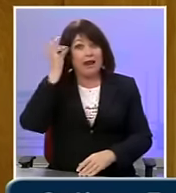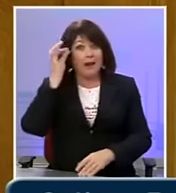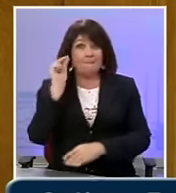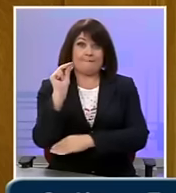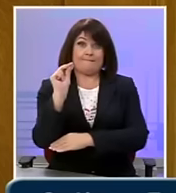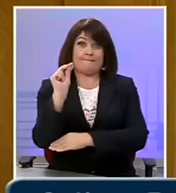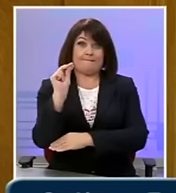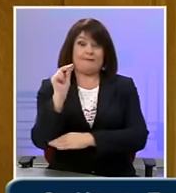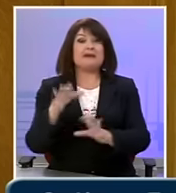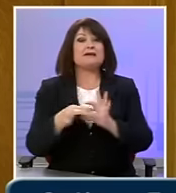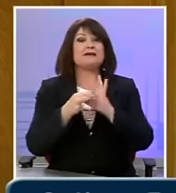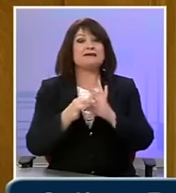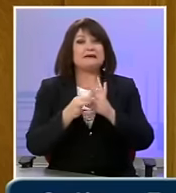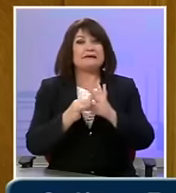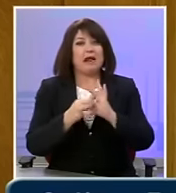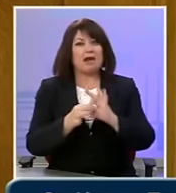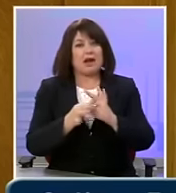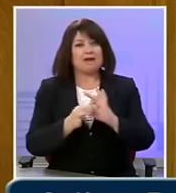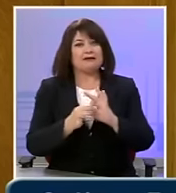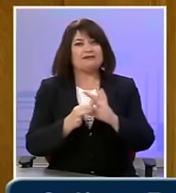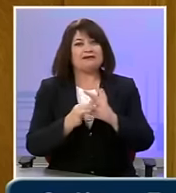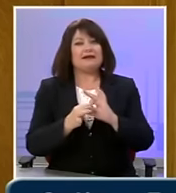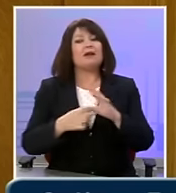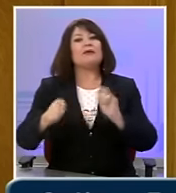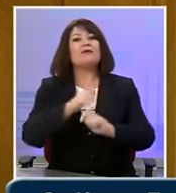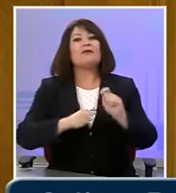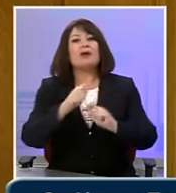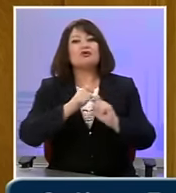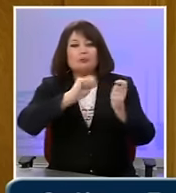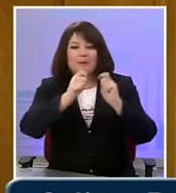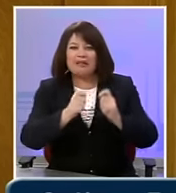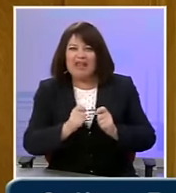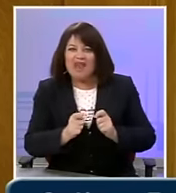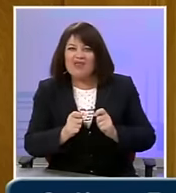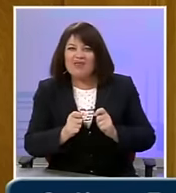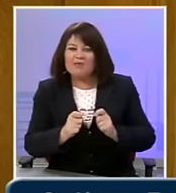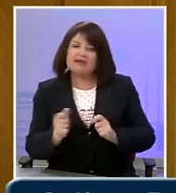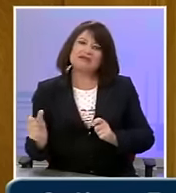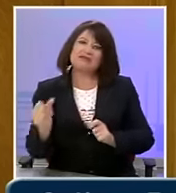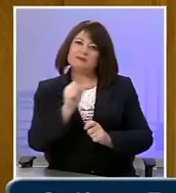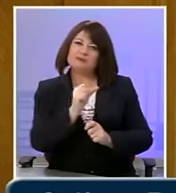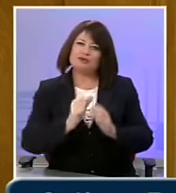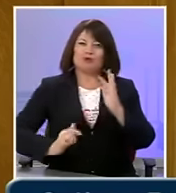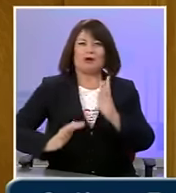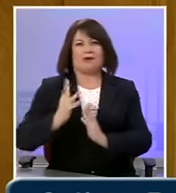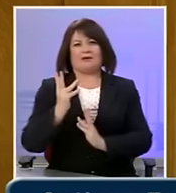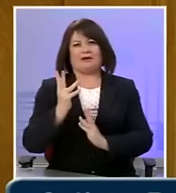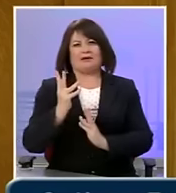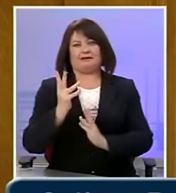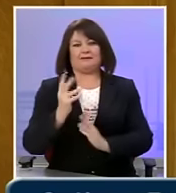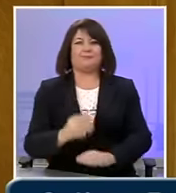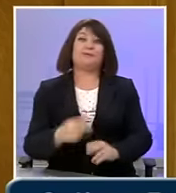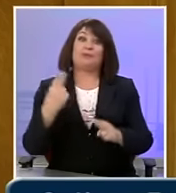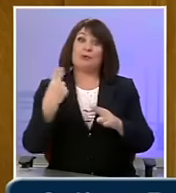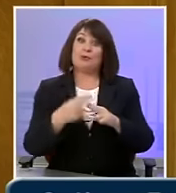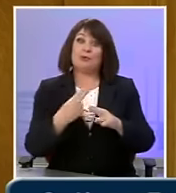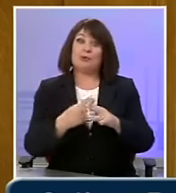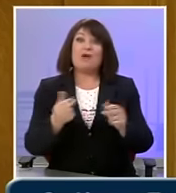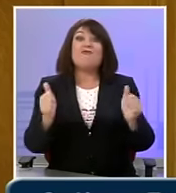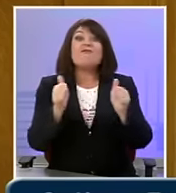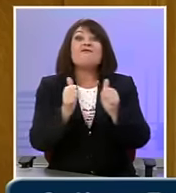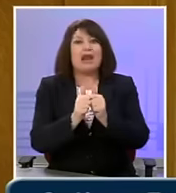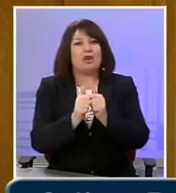μια συνεργασία για την υλοποίηση των μεταρρυθμίσεων και την επιστροφή της ανάπτυξης. Είμαι μεγάλος φίλος της